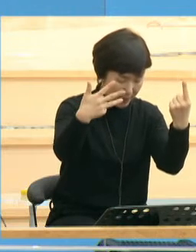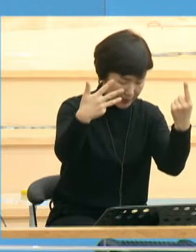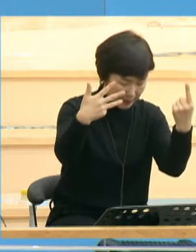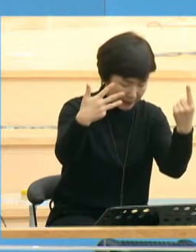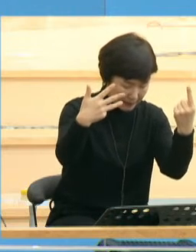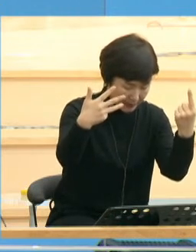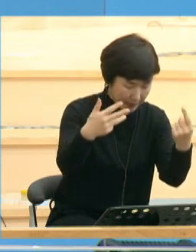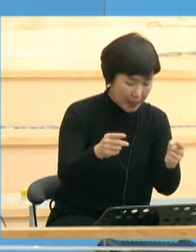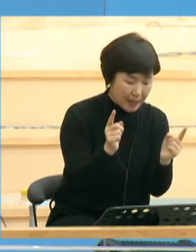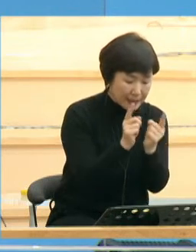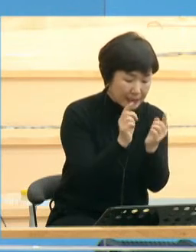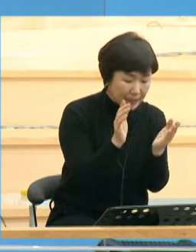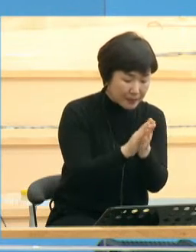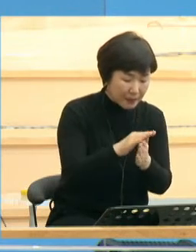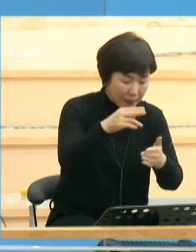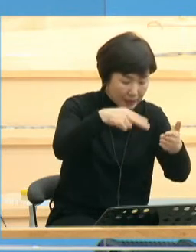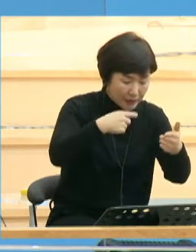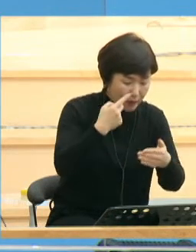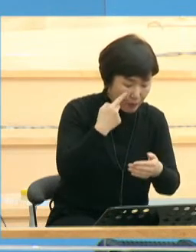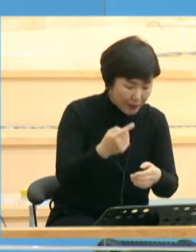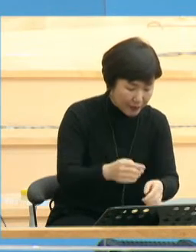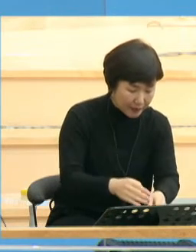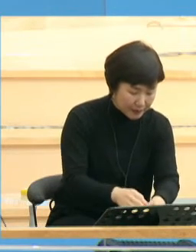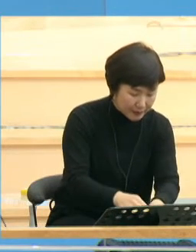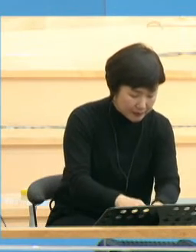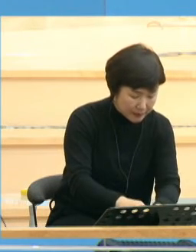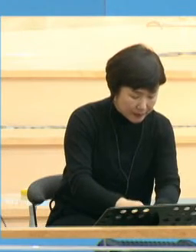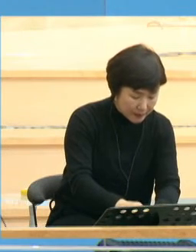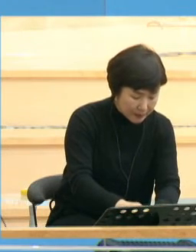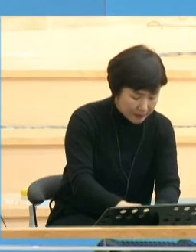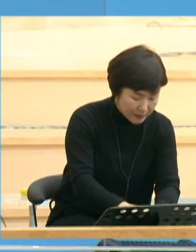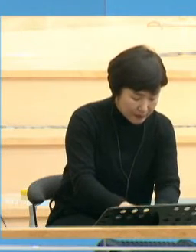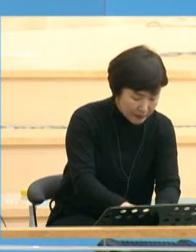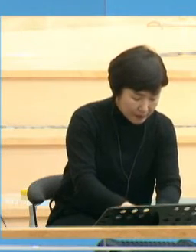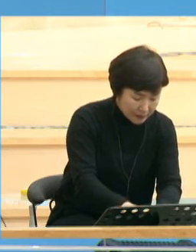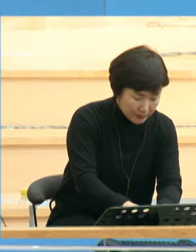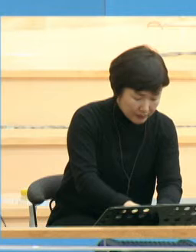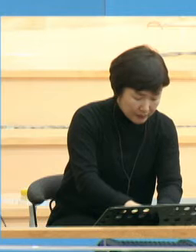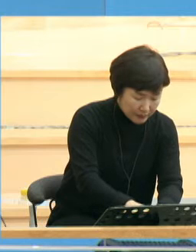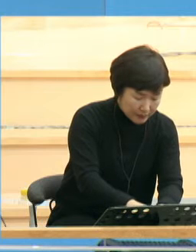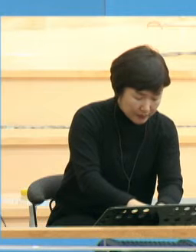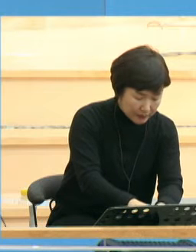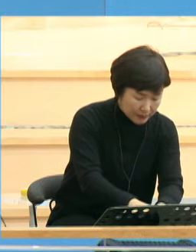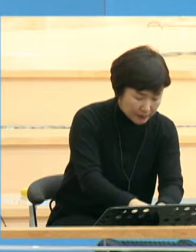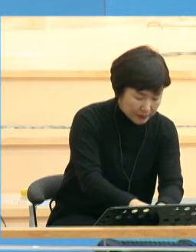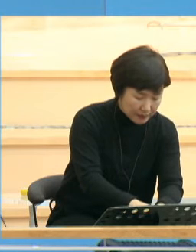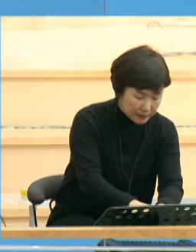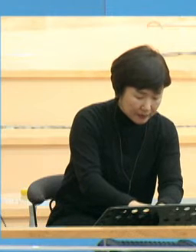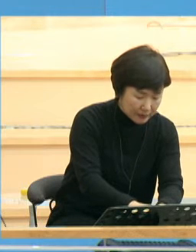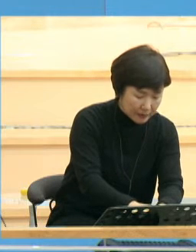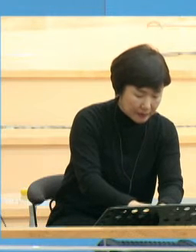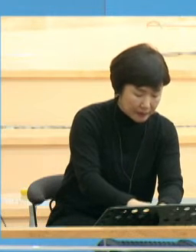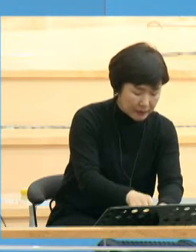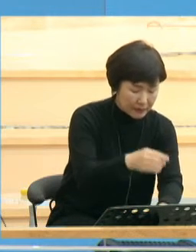직접 이거 자막 없이 직접 성경을 통해서 확인하세요 하나님 말씀을 귀히 여기는 그런 마음을 가지고 28절 자